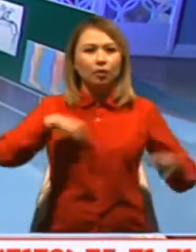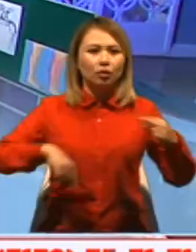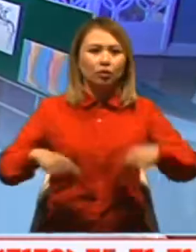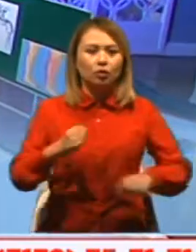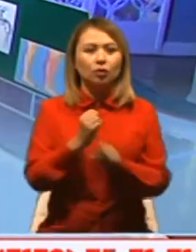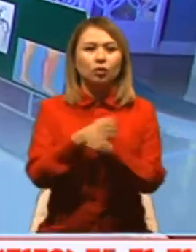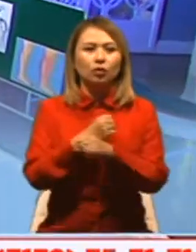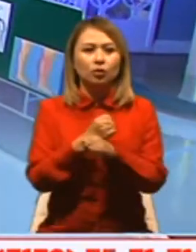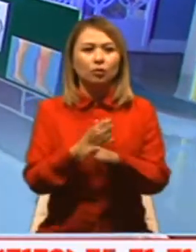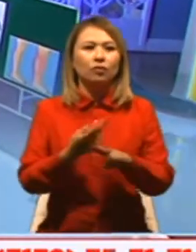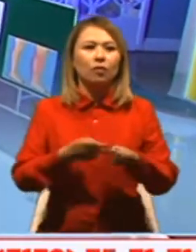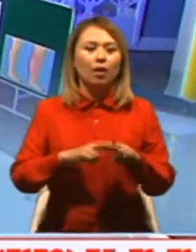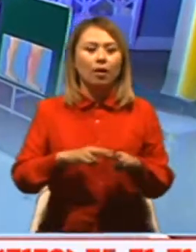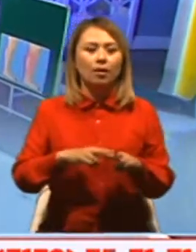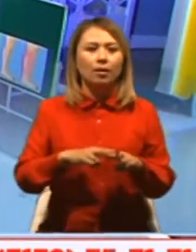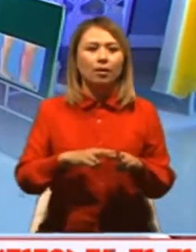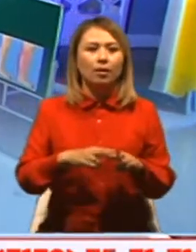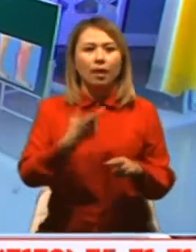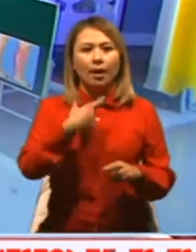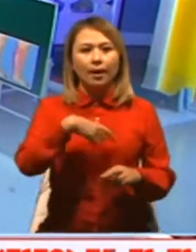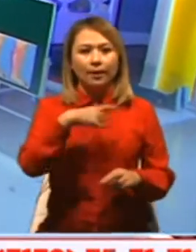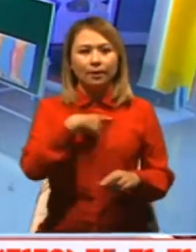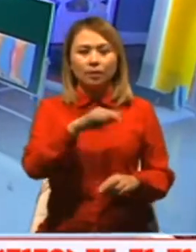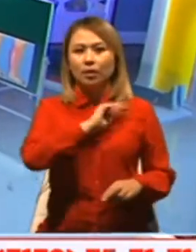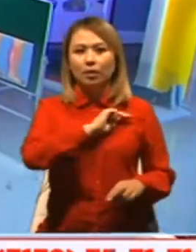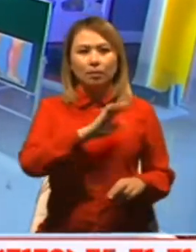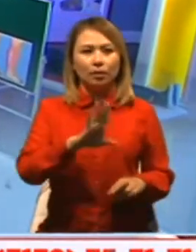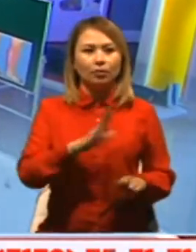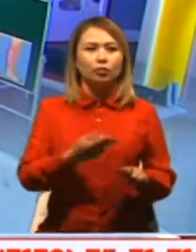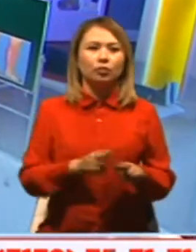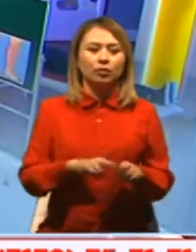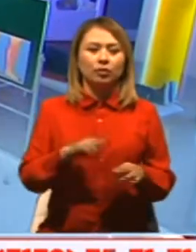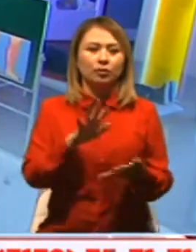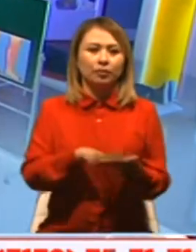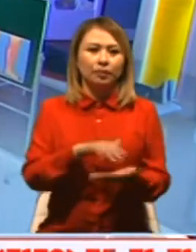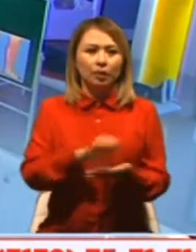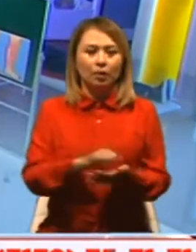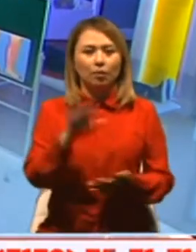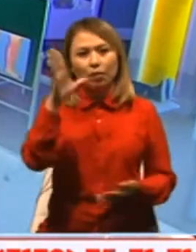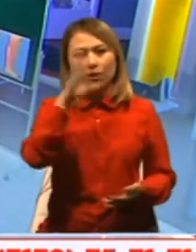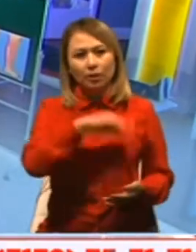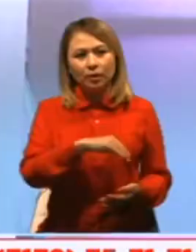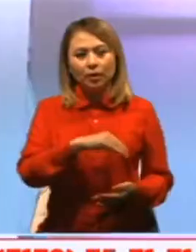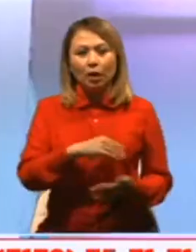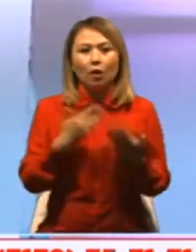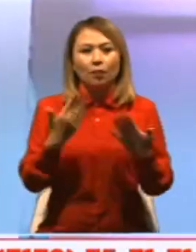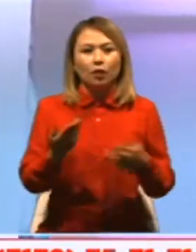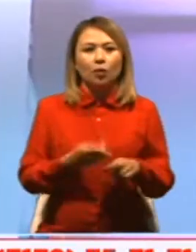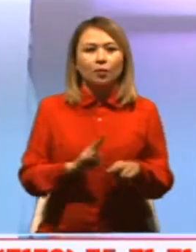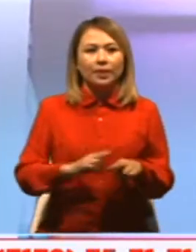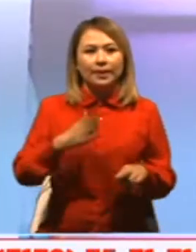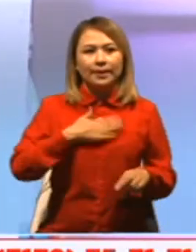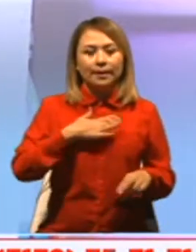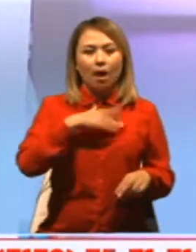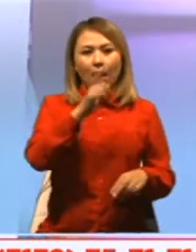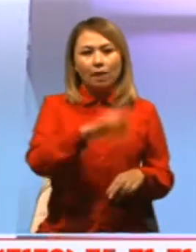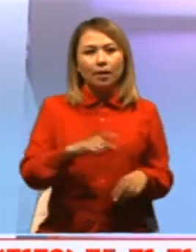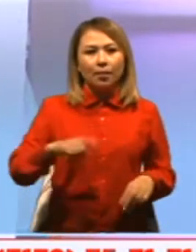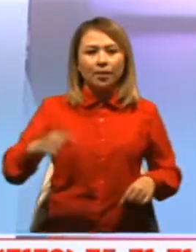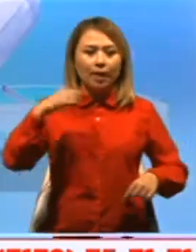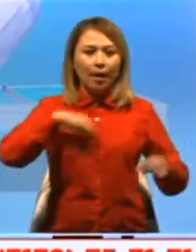сынғыштығы және организмдердің дұрыс жұмыс жасамауы басталып бастайды осындай аурулар. Абай Құрматханұлы, мынау біздің адамның